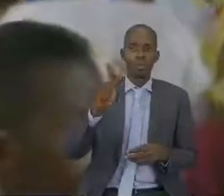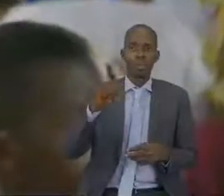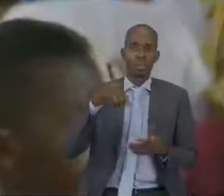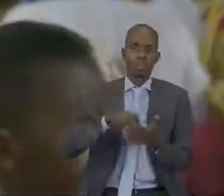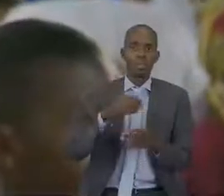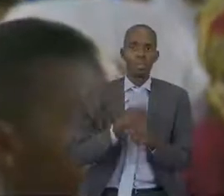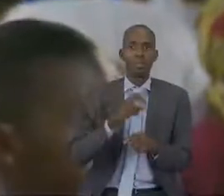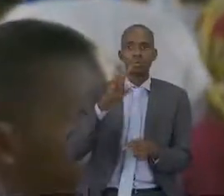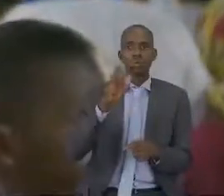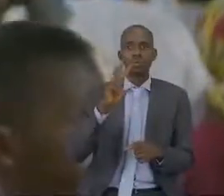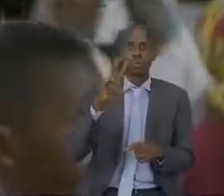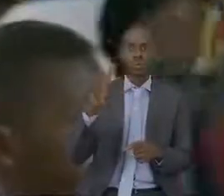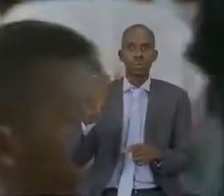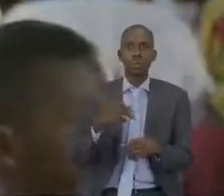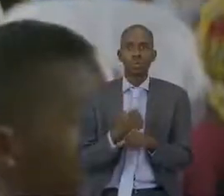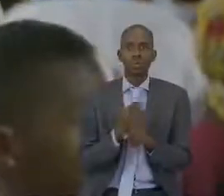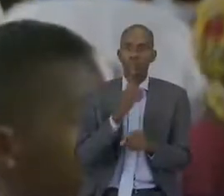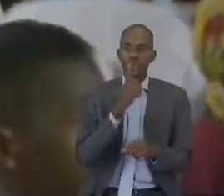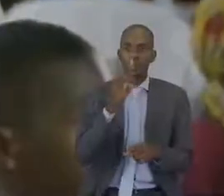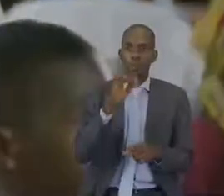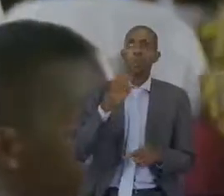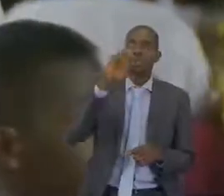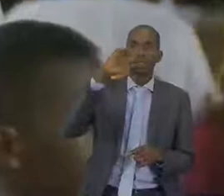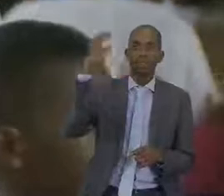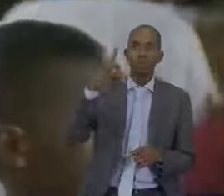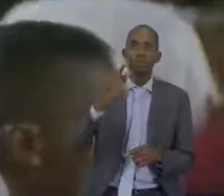Donc, veillons à participer.